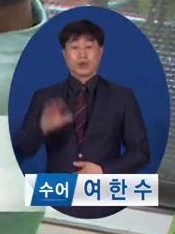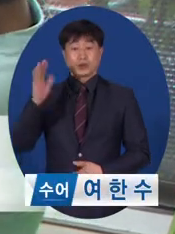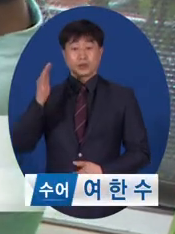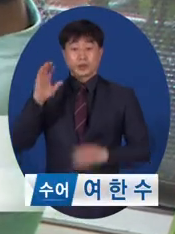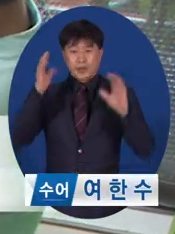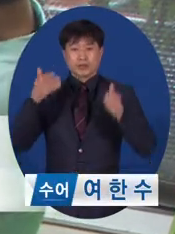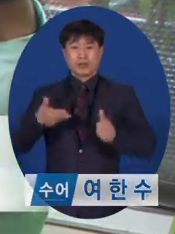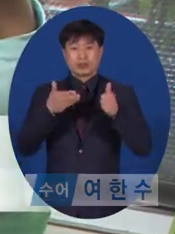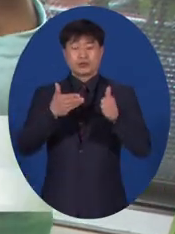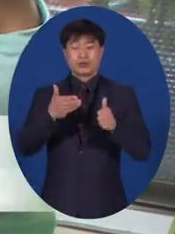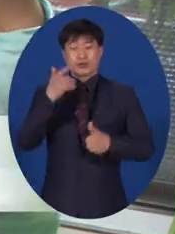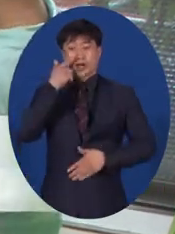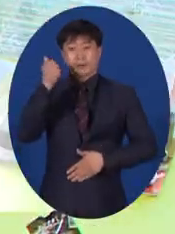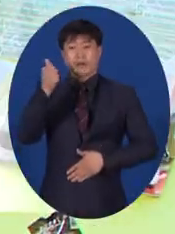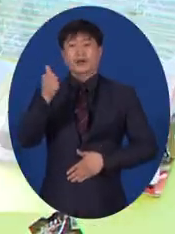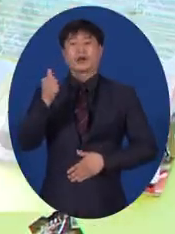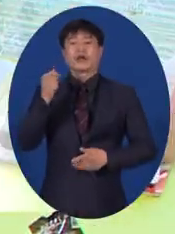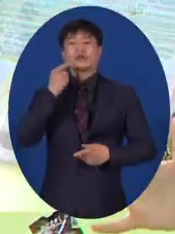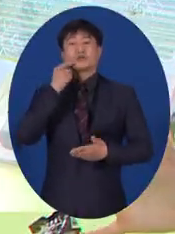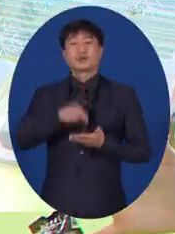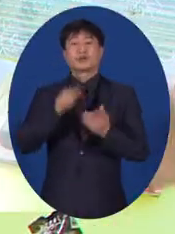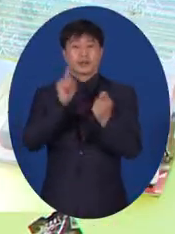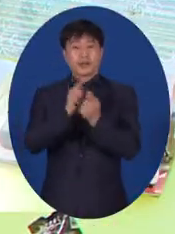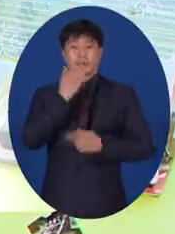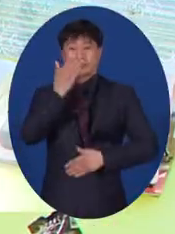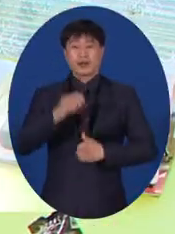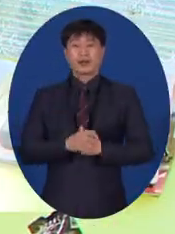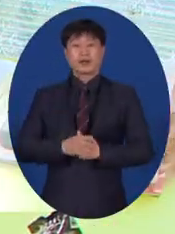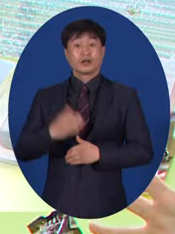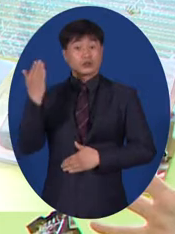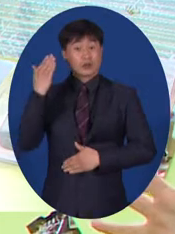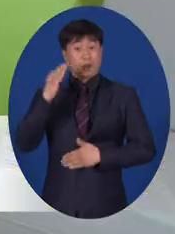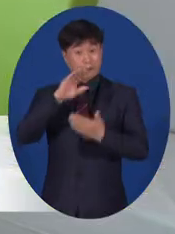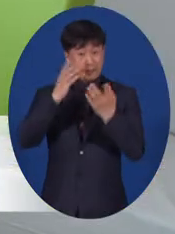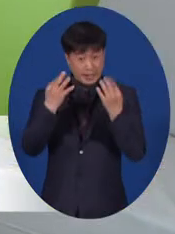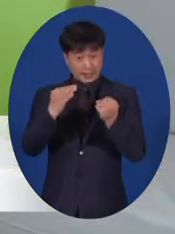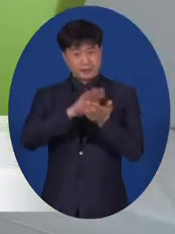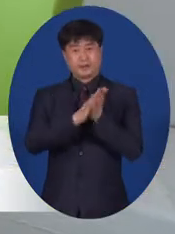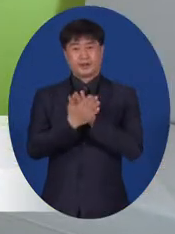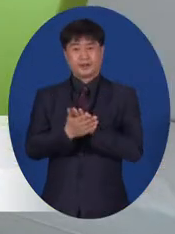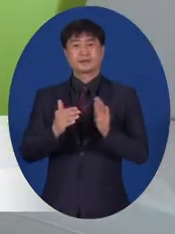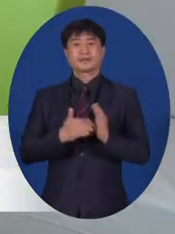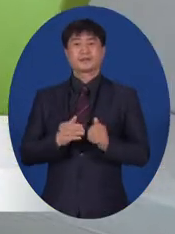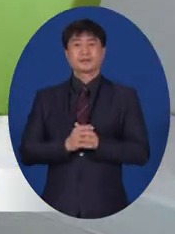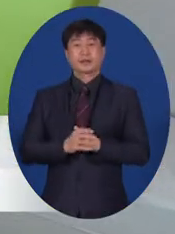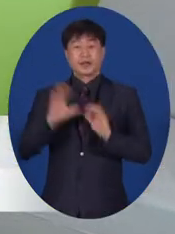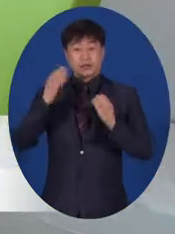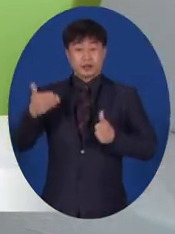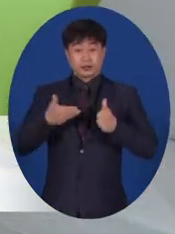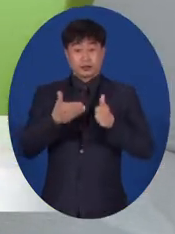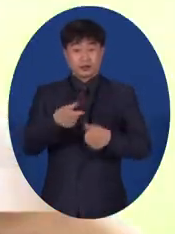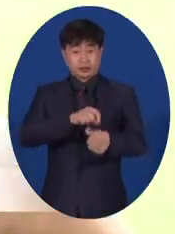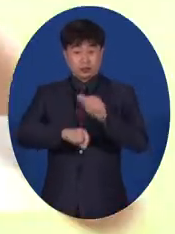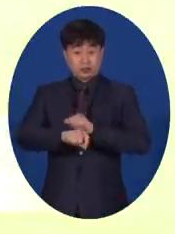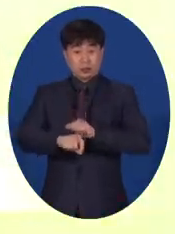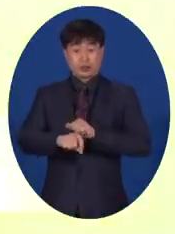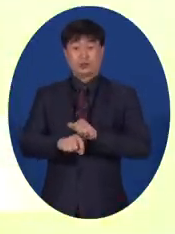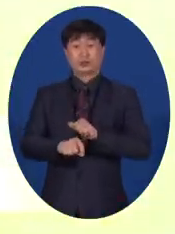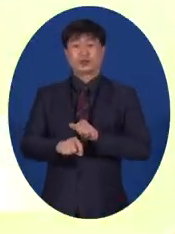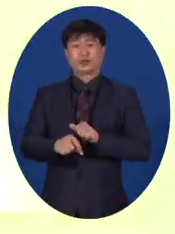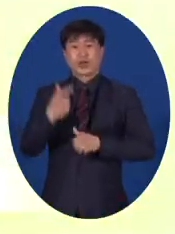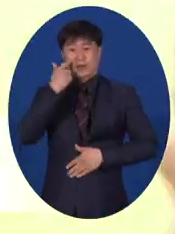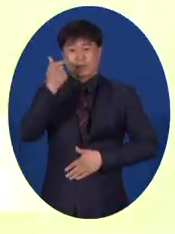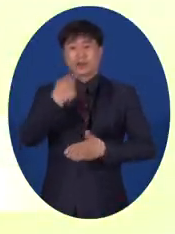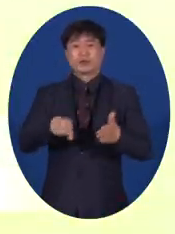요즘은 아이 키우는 육아 대디들 쉽게 볼 수 있습니다. 예전과 많이 달라졌죠. 육아에 적극 나서고 있는